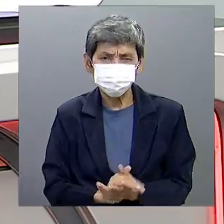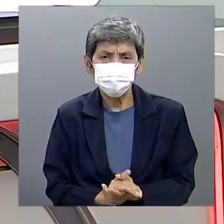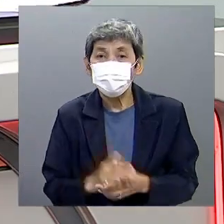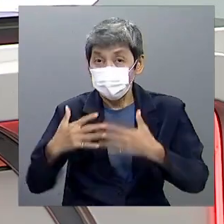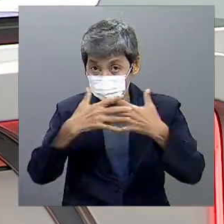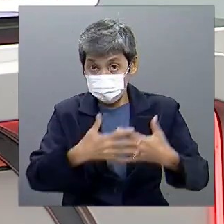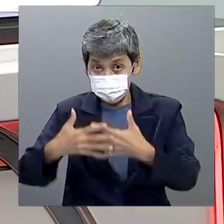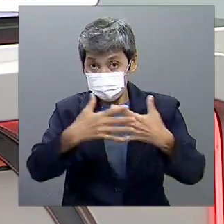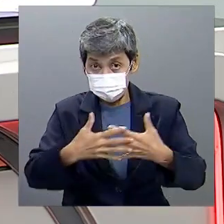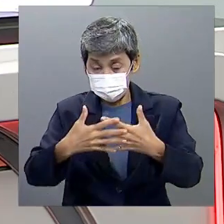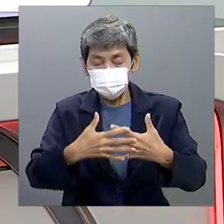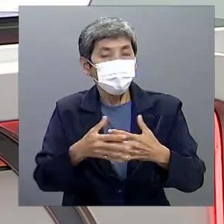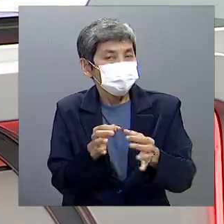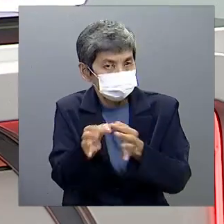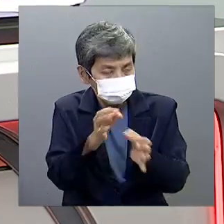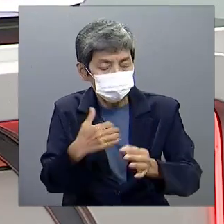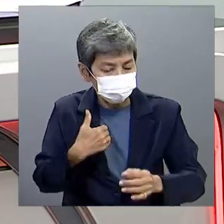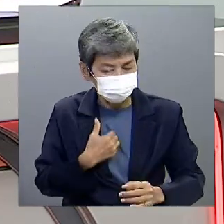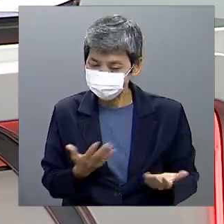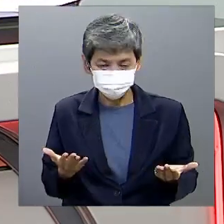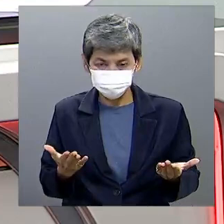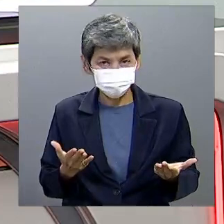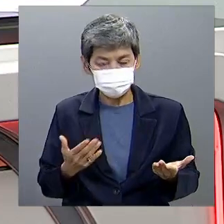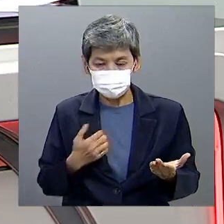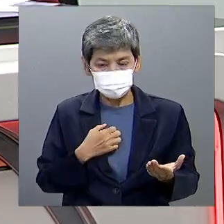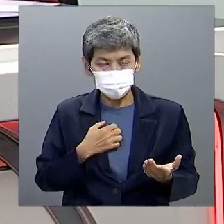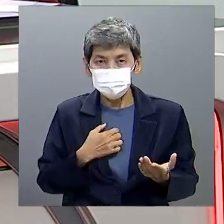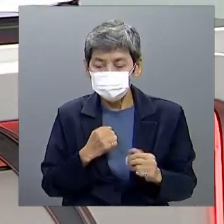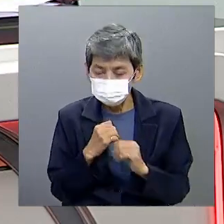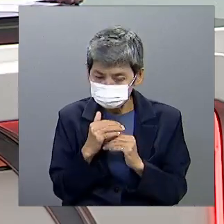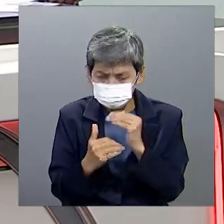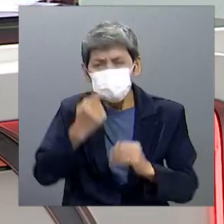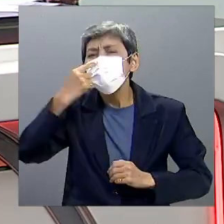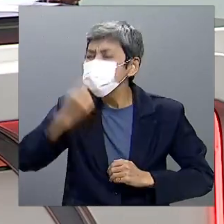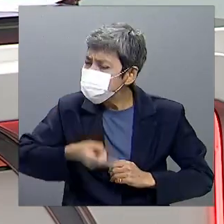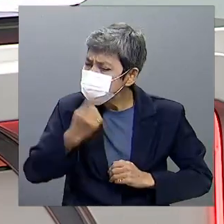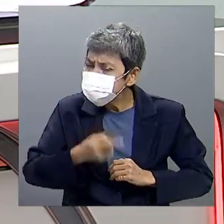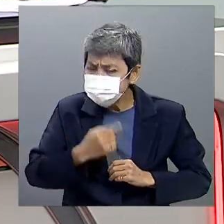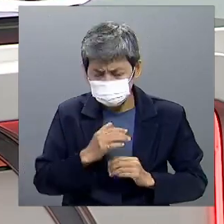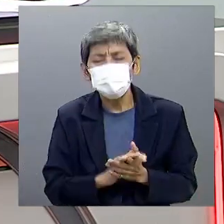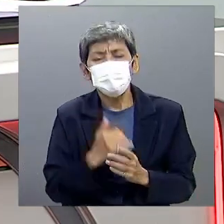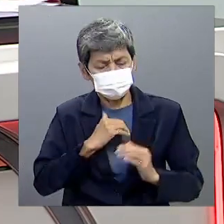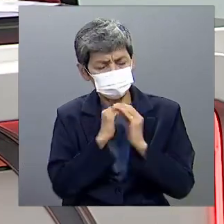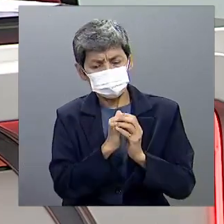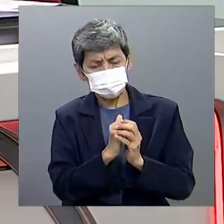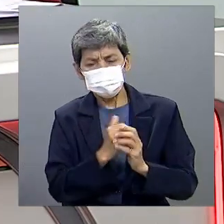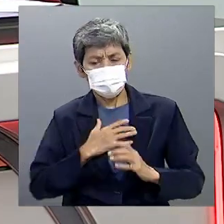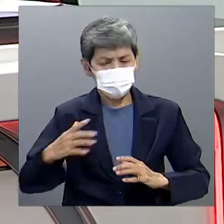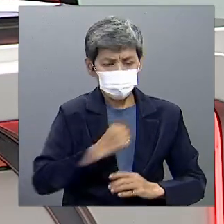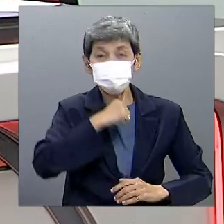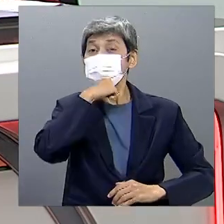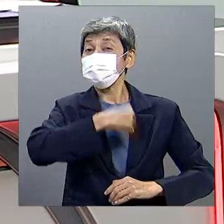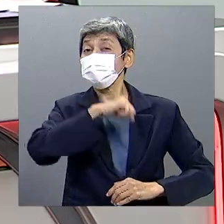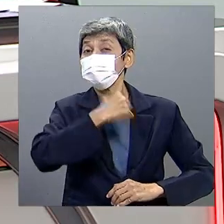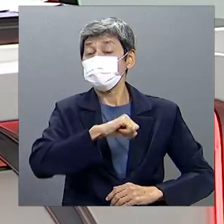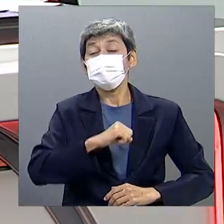ชี้ชัดว่านี่ไม่ใช่การก้าวขยับที่เกินไปกว่าการเคารพในนโยบายจีนเดียวแต่ท่าทีความไม่พอใจของ